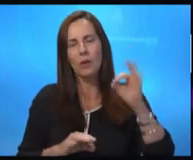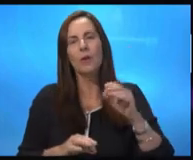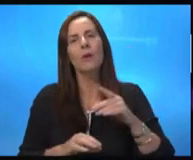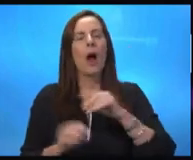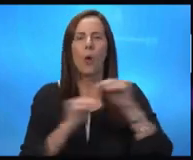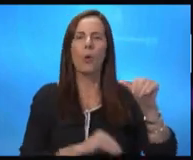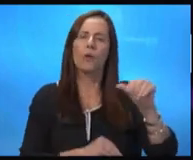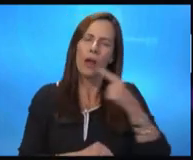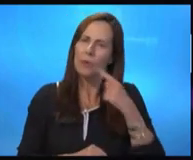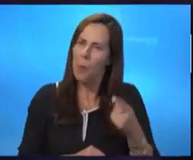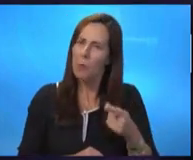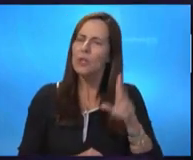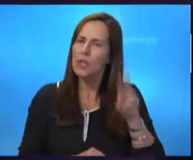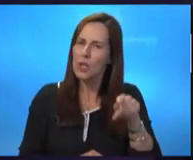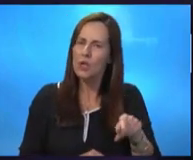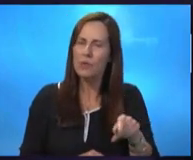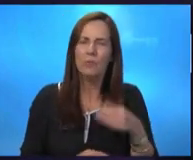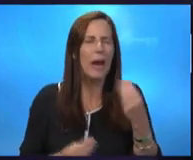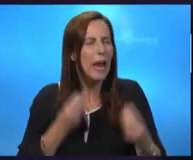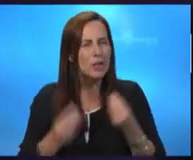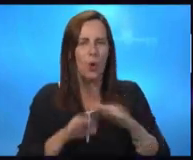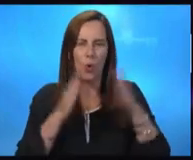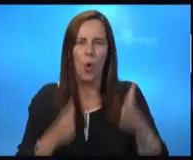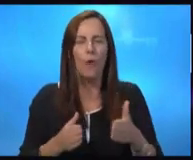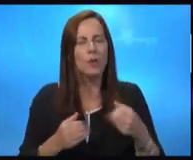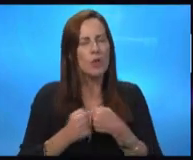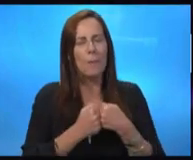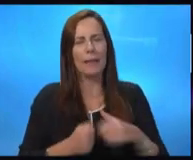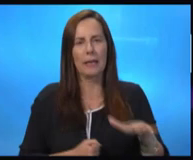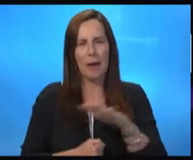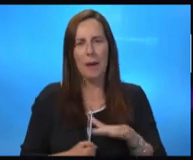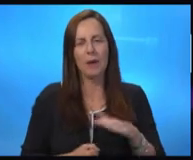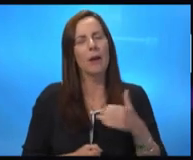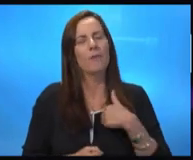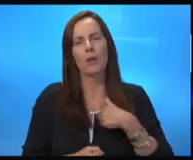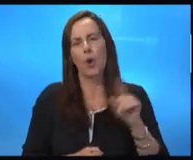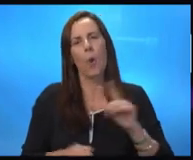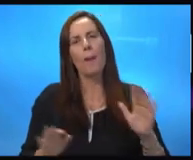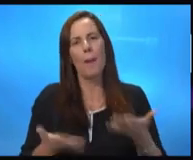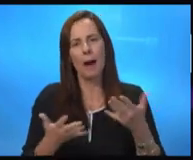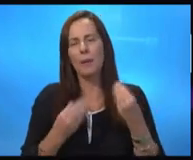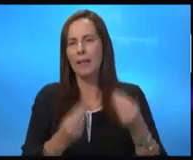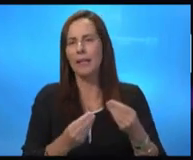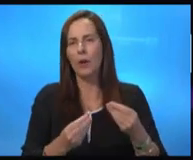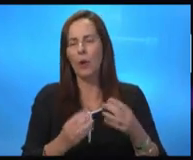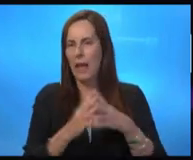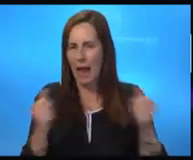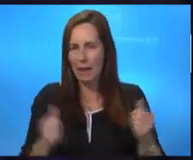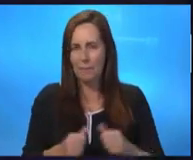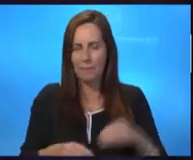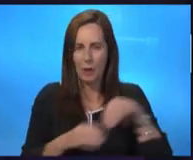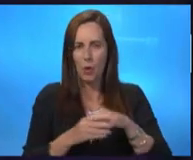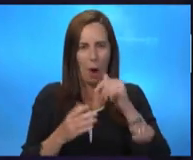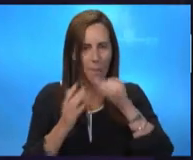ולכן הם אומרים יש כאן איזשהו גוף שמאתגר את המערכת, ואנחנו לא ממהרים לתת לו להיבלע על ידי מזרחי. מה